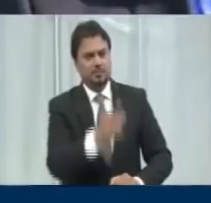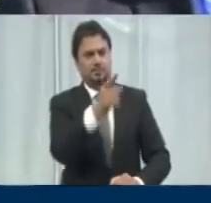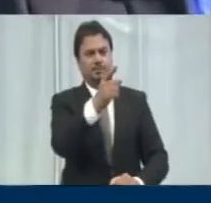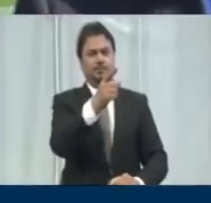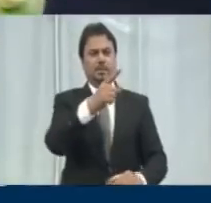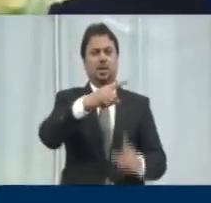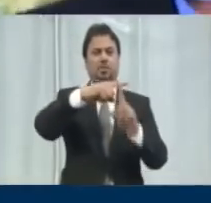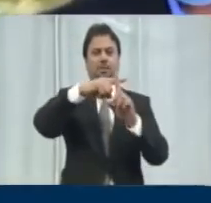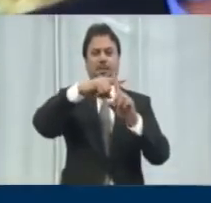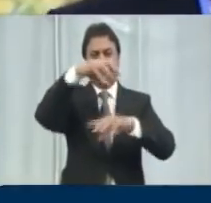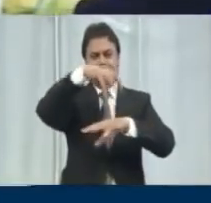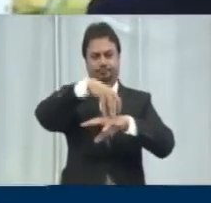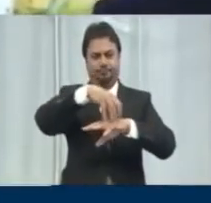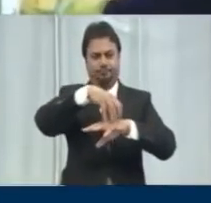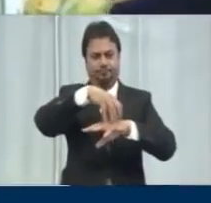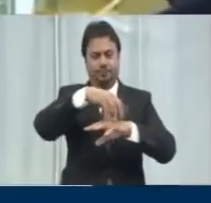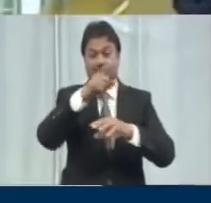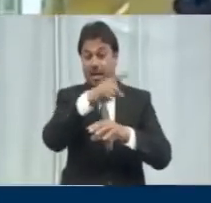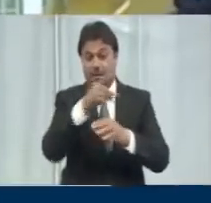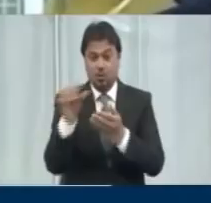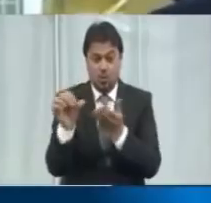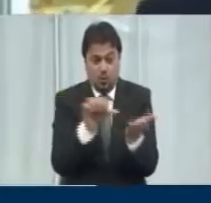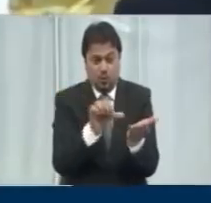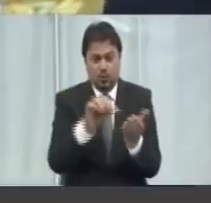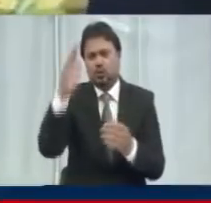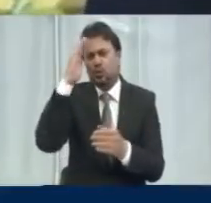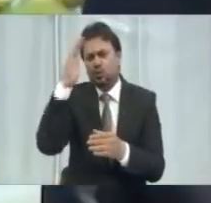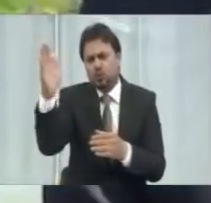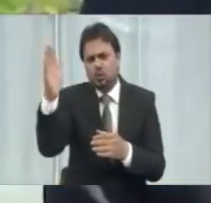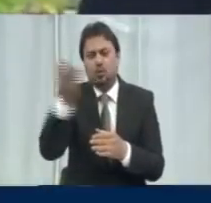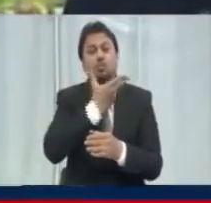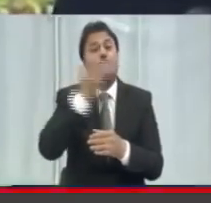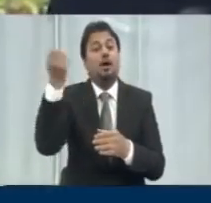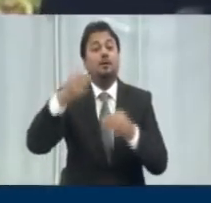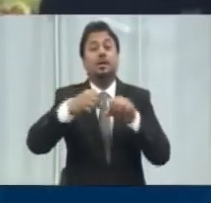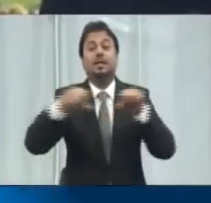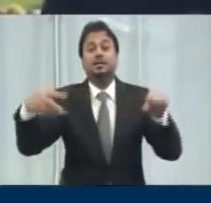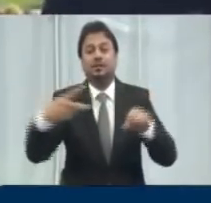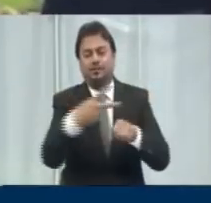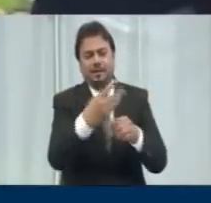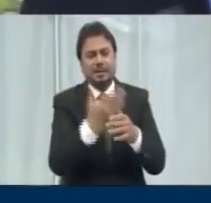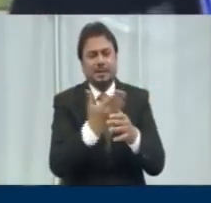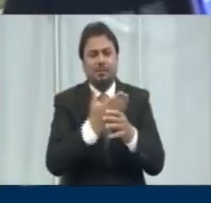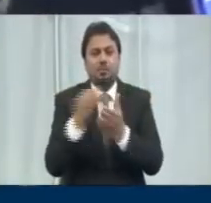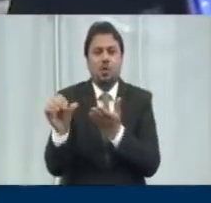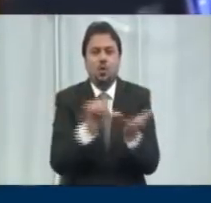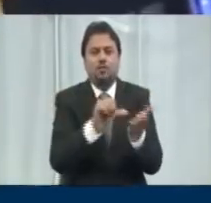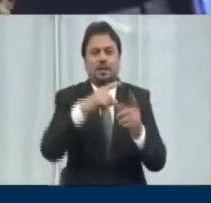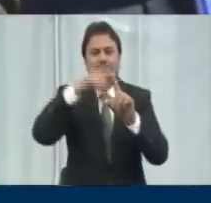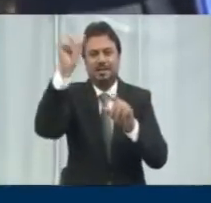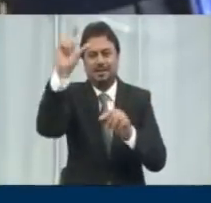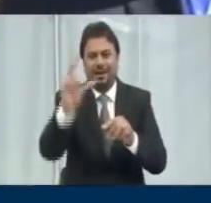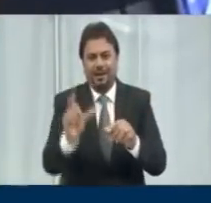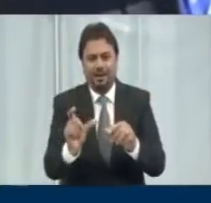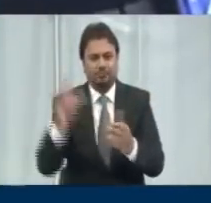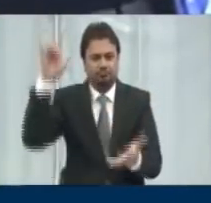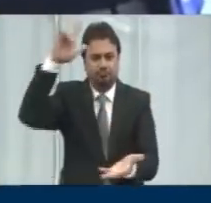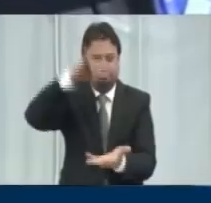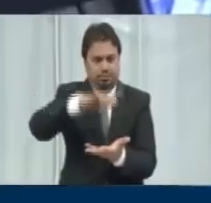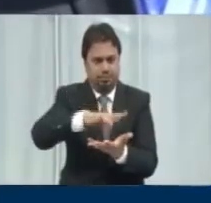نشكر سيادة محافظ النجف على الاستقبال الكبير للوفد الفاتيكاني. اليوم جئنا وصلنا إلى هذه المدينة